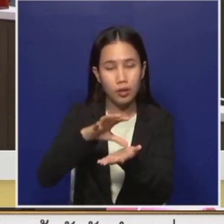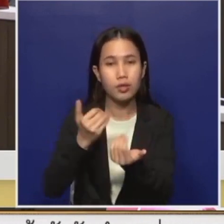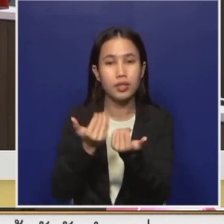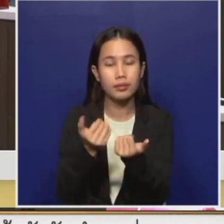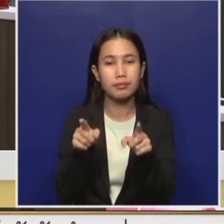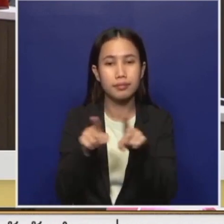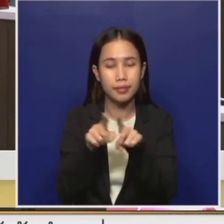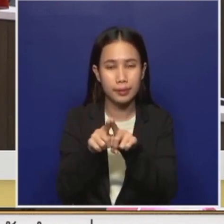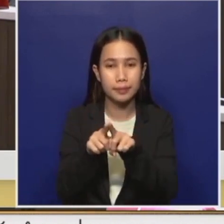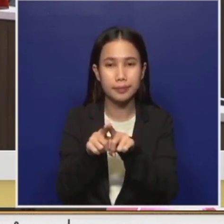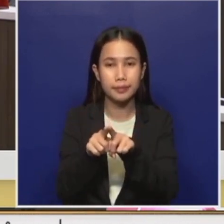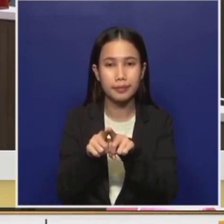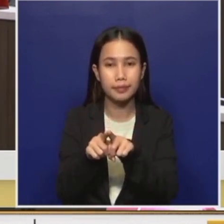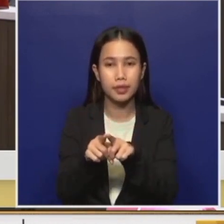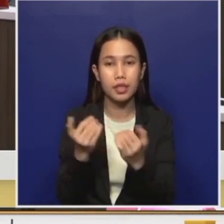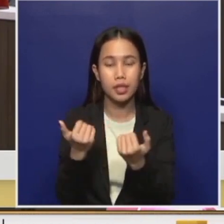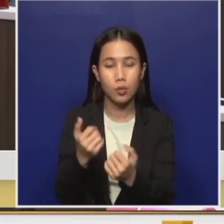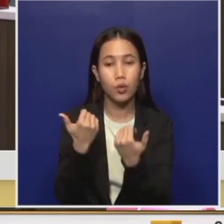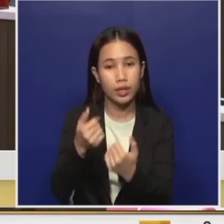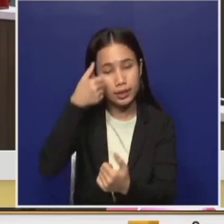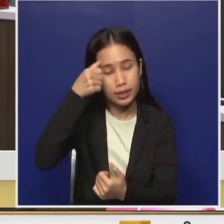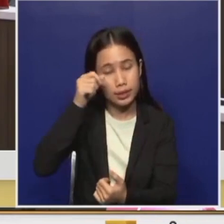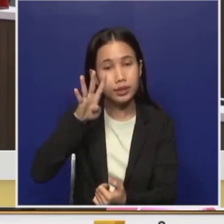Sideี่เรานนหน้าที่มาใ 4 วัน